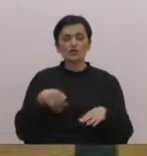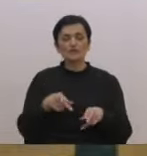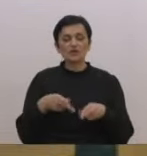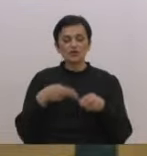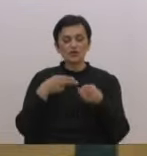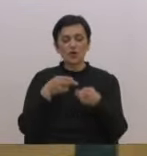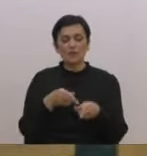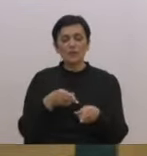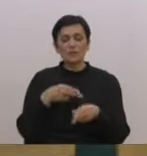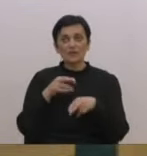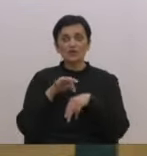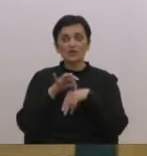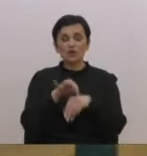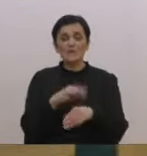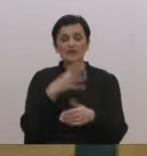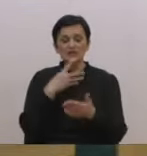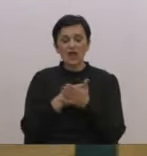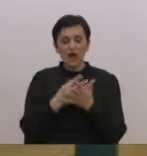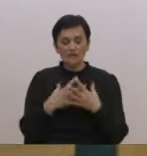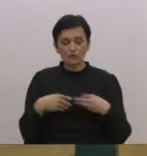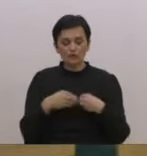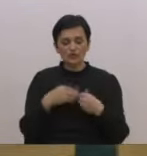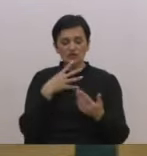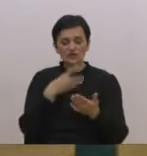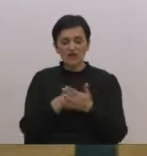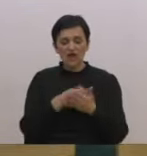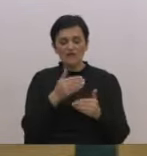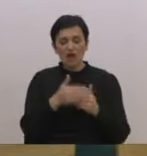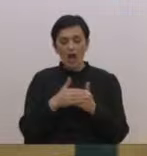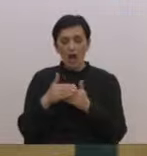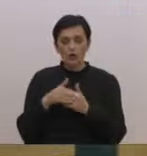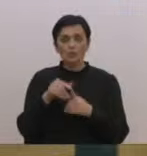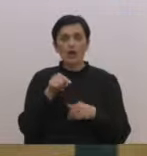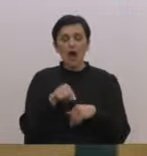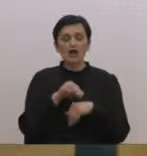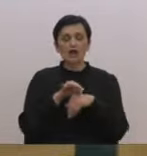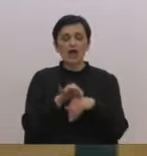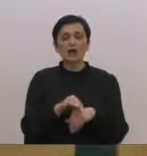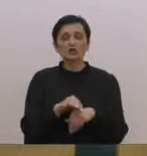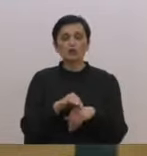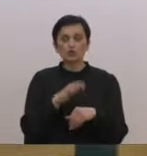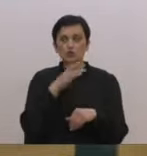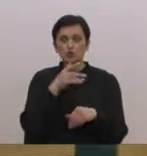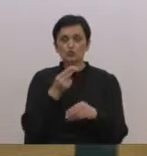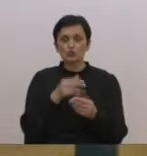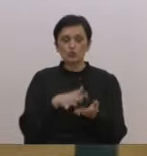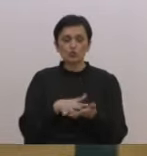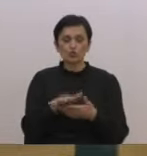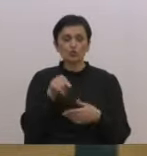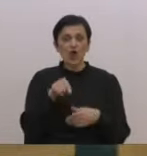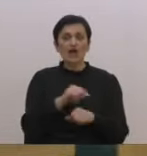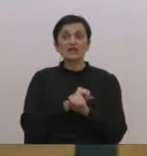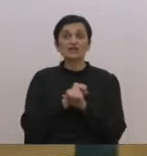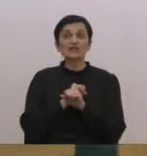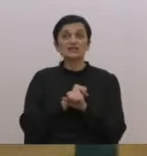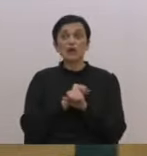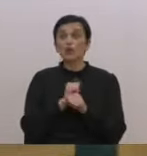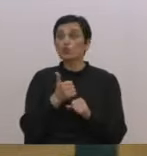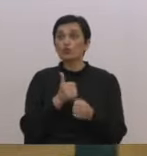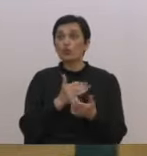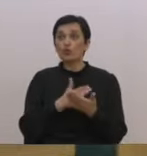ჩამოვიდეს, ჩამოიყვანოს თავისი ოჯახი, თავისი ახლობლები და აქ გაატაროს დრო, აქ დახარჯოს ფული და აქ დაისვენოს. როგორ